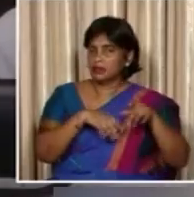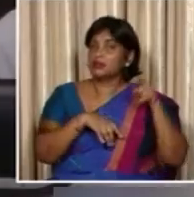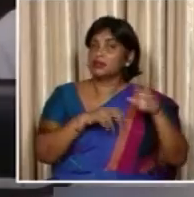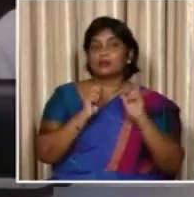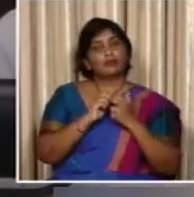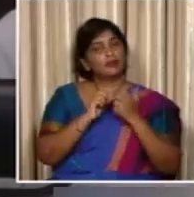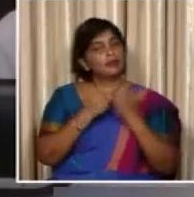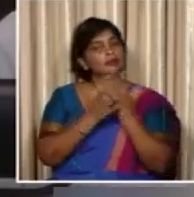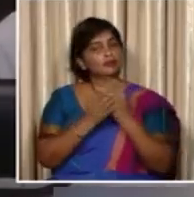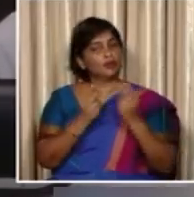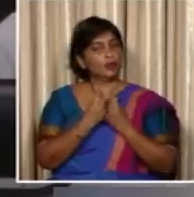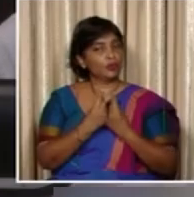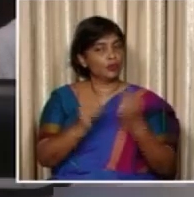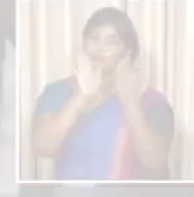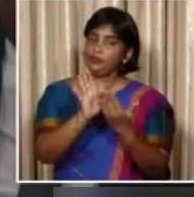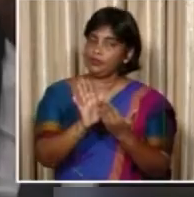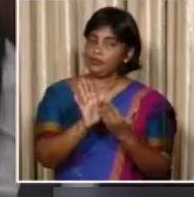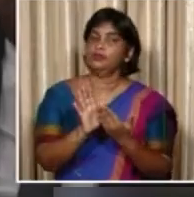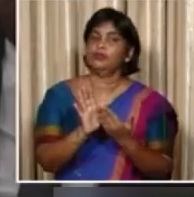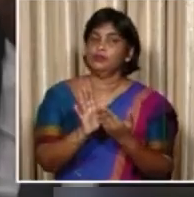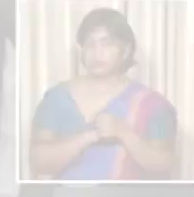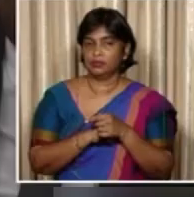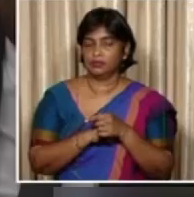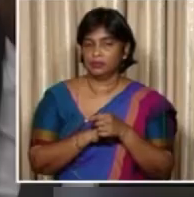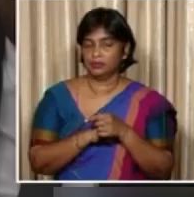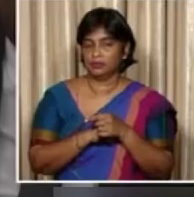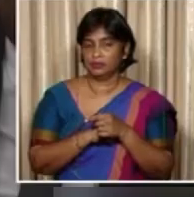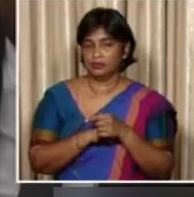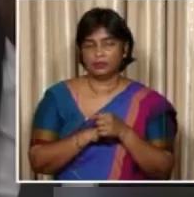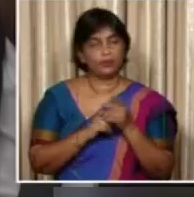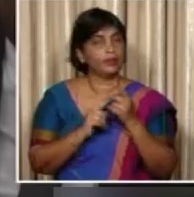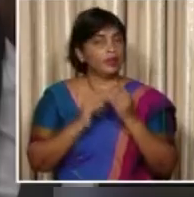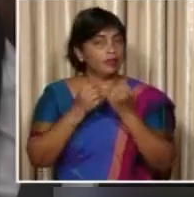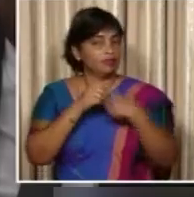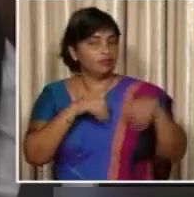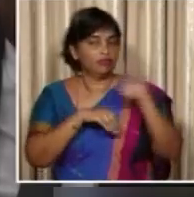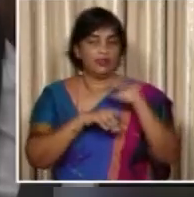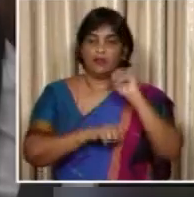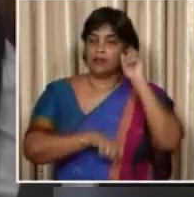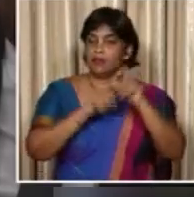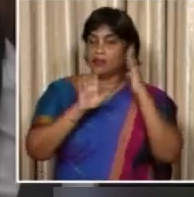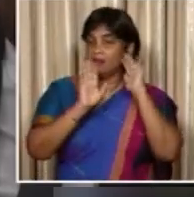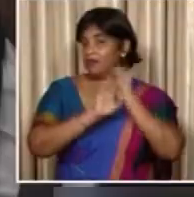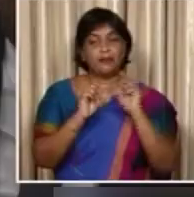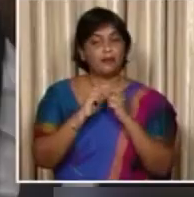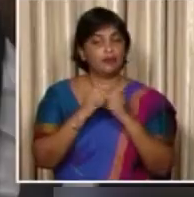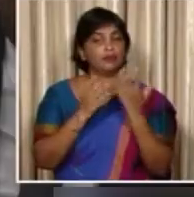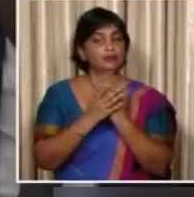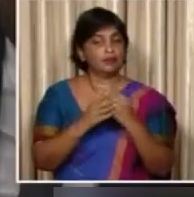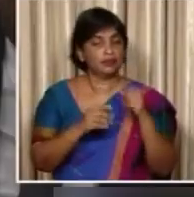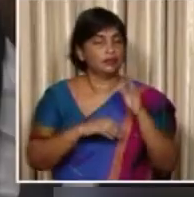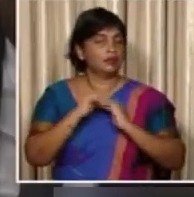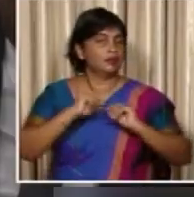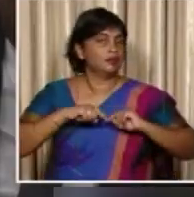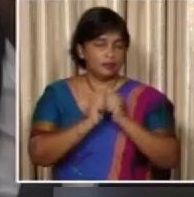ගැටලුව විසඳීමට කඩිනමින් අවධානය යොමු යුතුව තිබෙනවා. මේ වෙන විට විධායක නිලධාරීන් විසින් ඉදිරිපත් කළ ඇති ගැටලු විසඳීම සඳහා